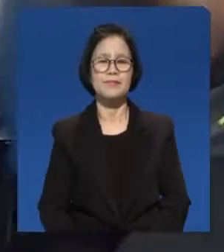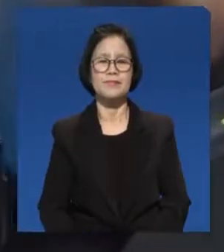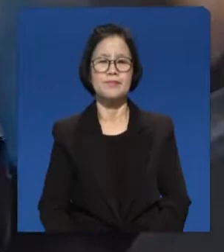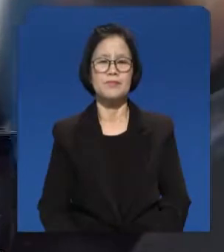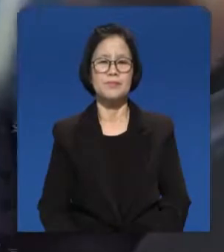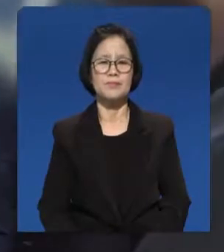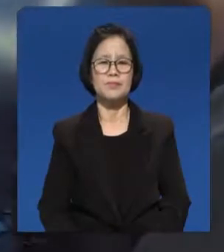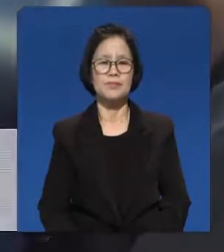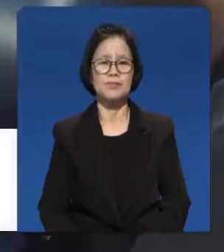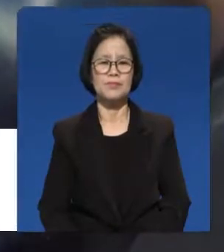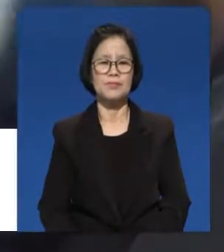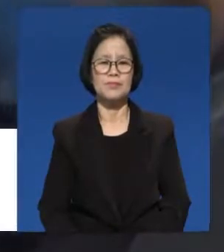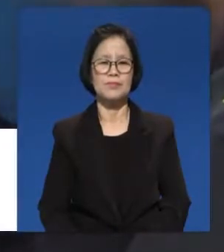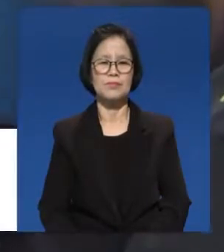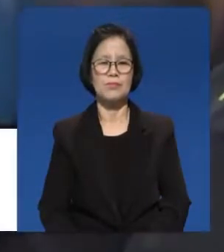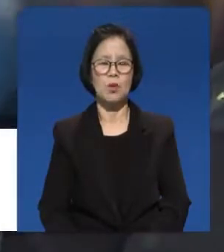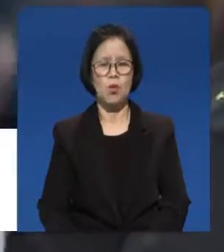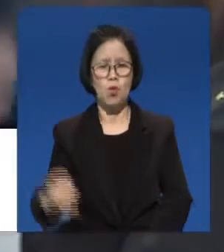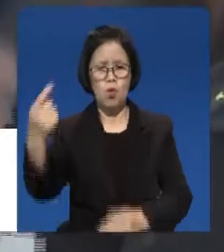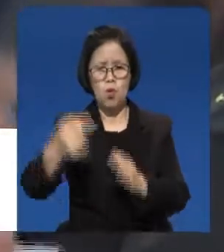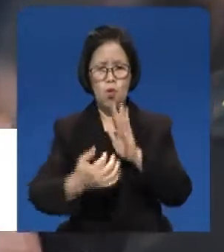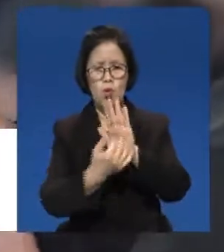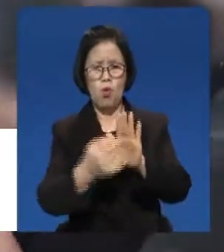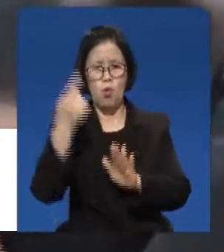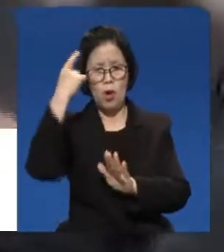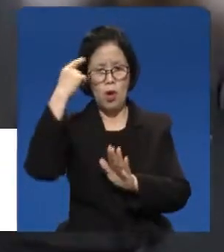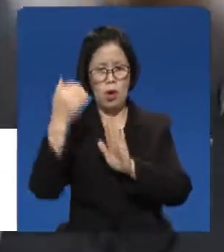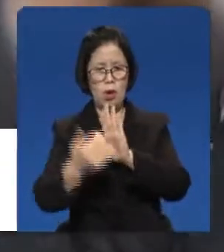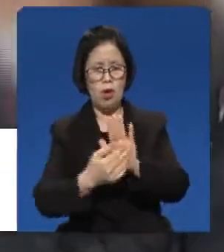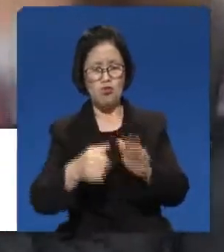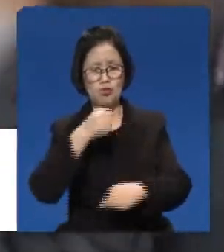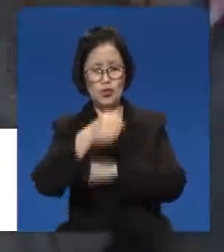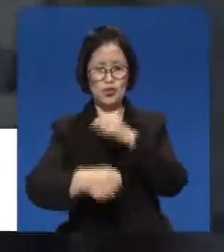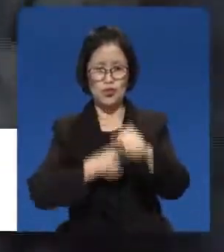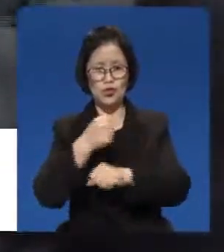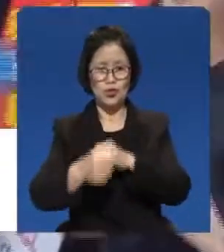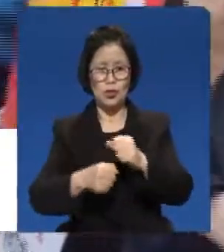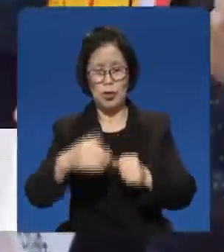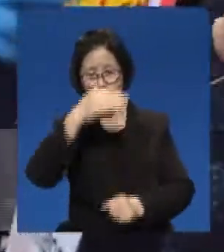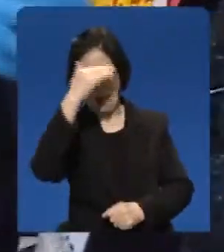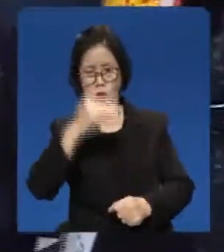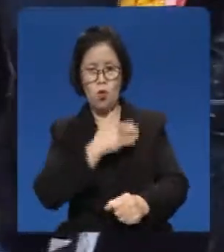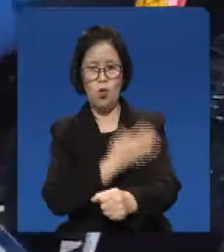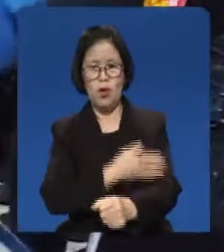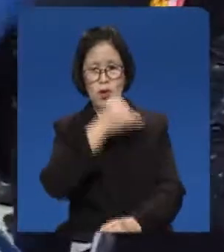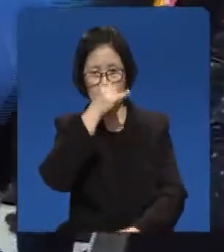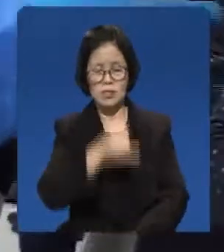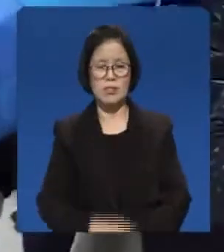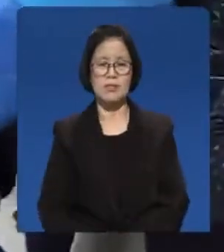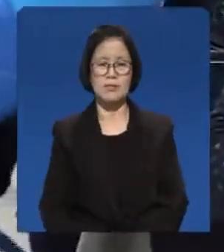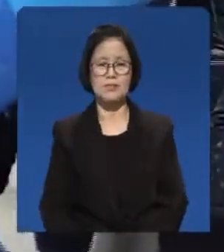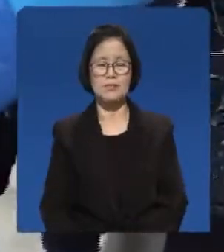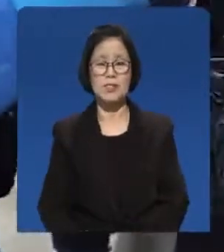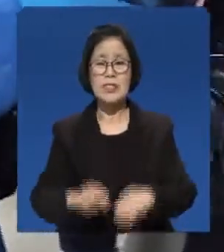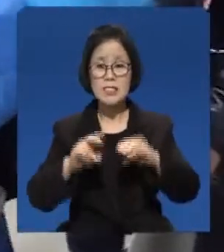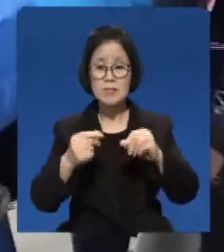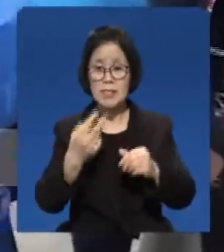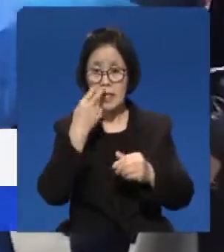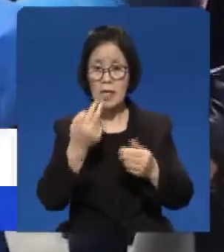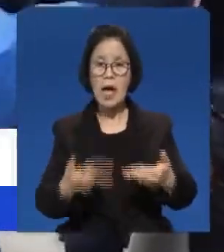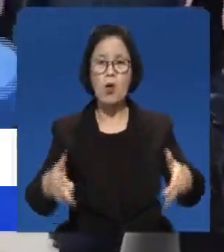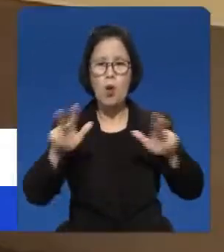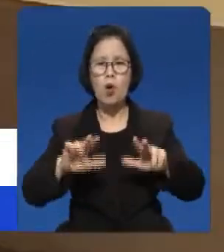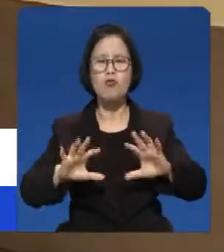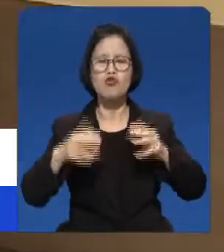못 들게 하는 거야. 우리가 법인지인가 당청한 권한이지 않습니까? 인천 소래습지 생태공원의